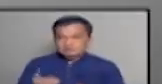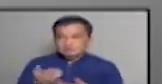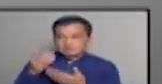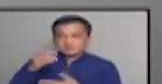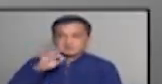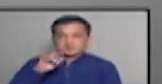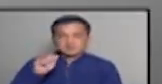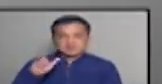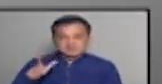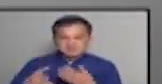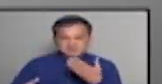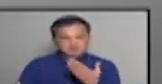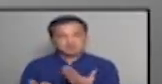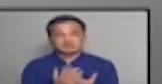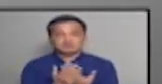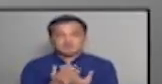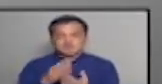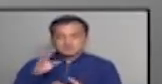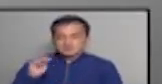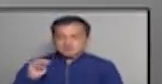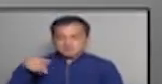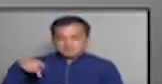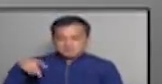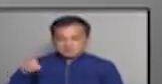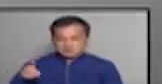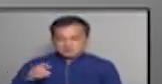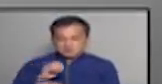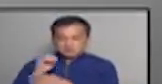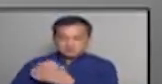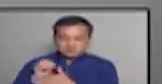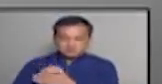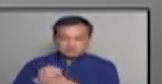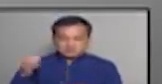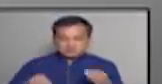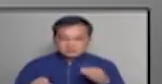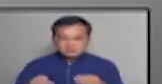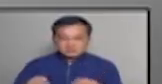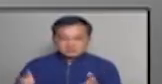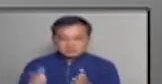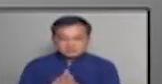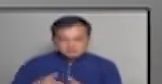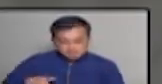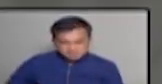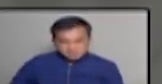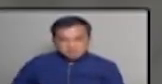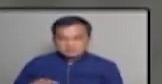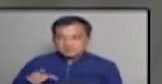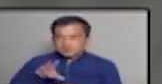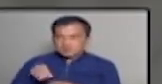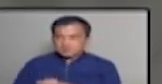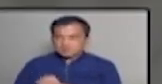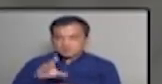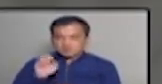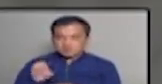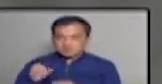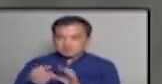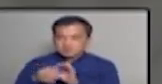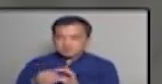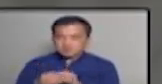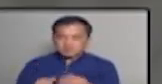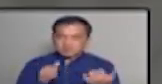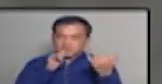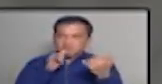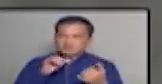piskalya. Dadagdagan pa raw yan ng Manila Police District ng obstruction of justice at illegal possession of firearms. Damay sa kaso ang mga kasabwat at